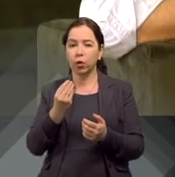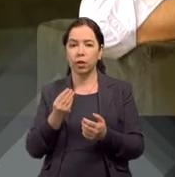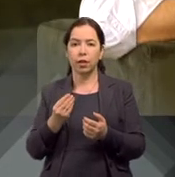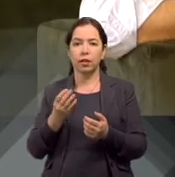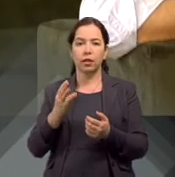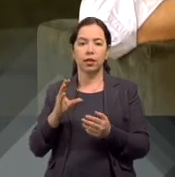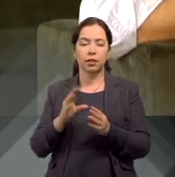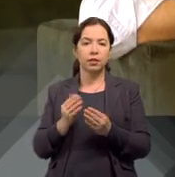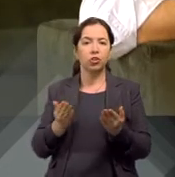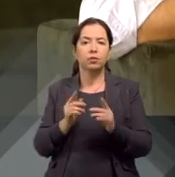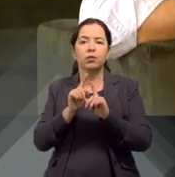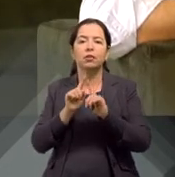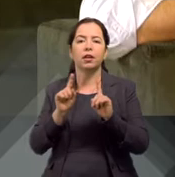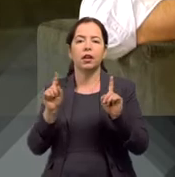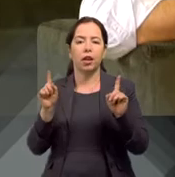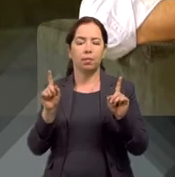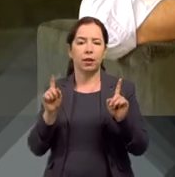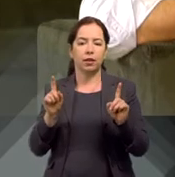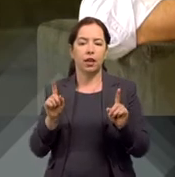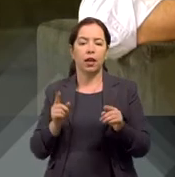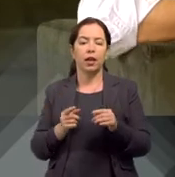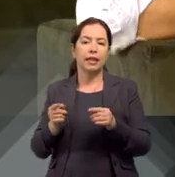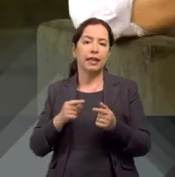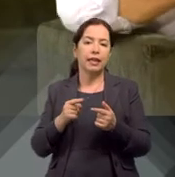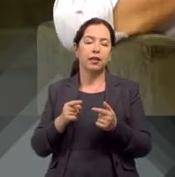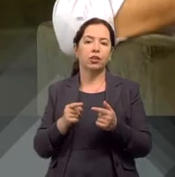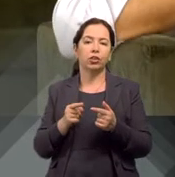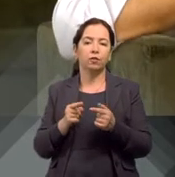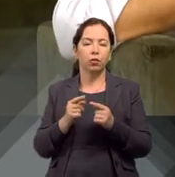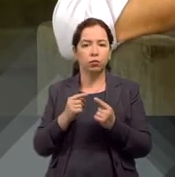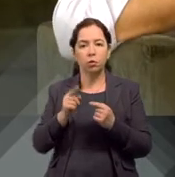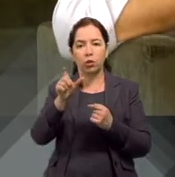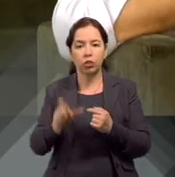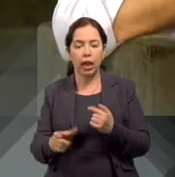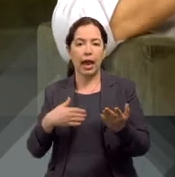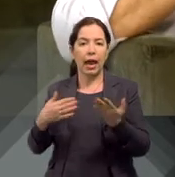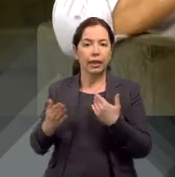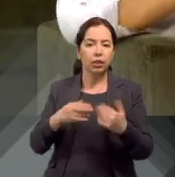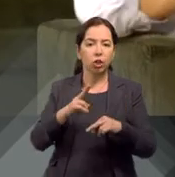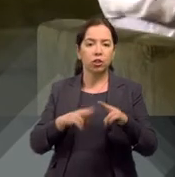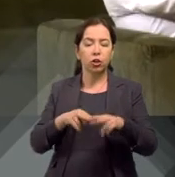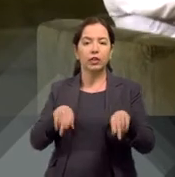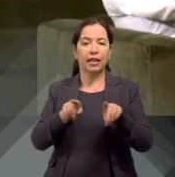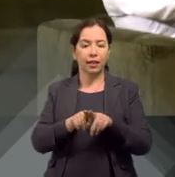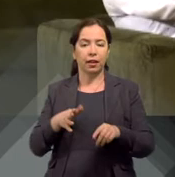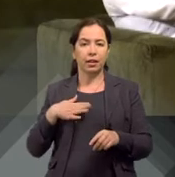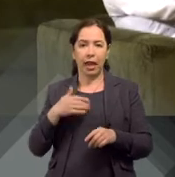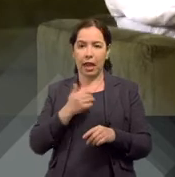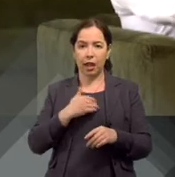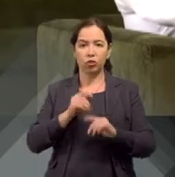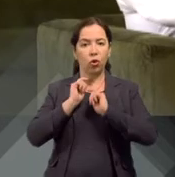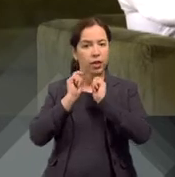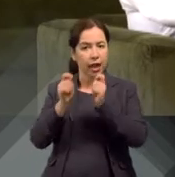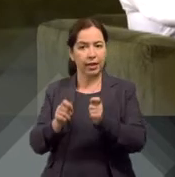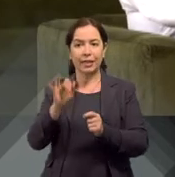чем-то трепетным, с тем, что мы встретили, или другим человеком, отношения строятся так, что я хотел бы дарить